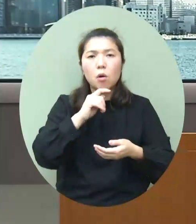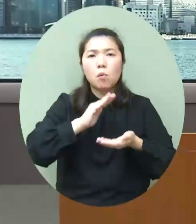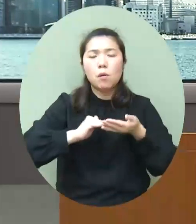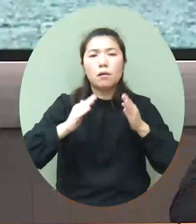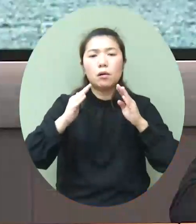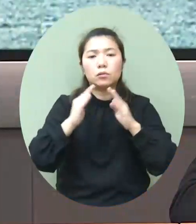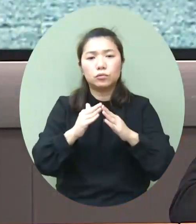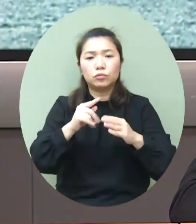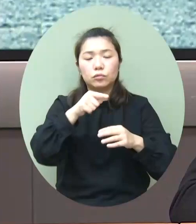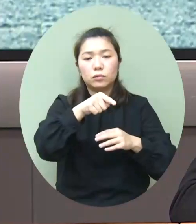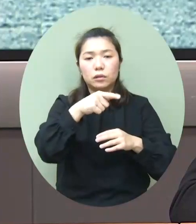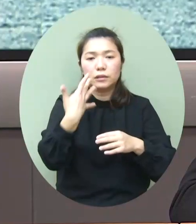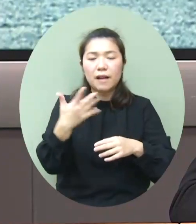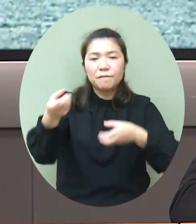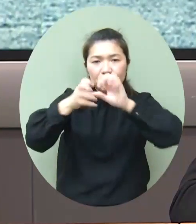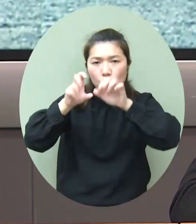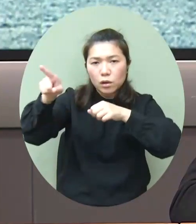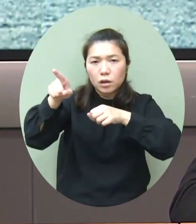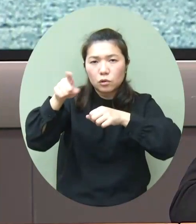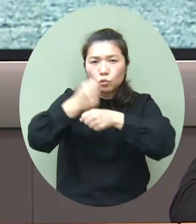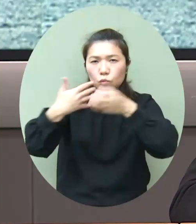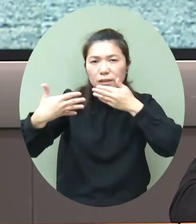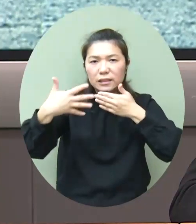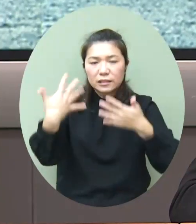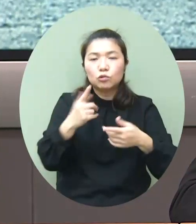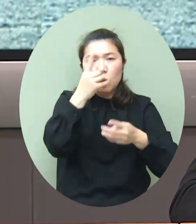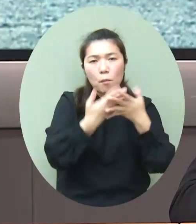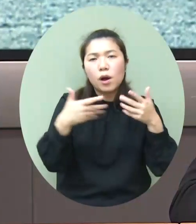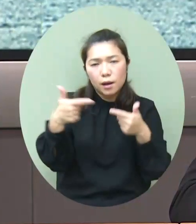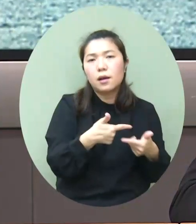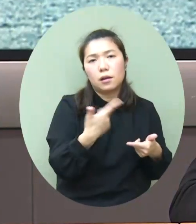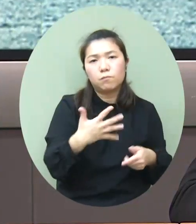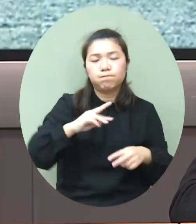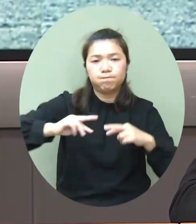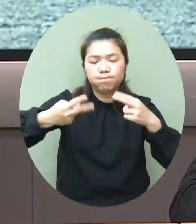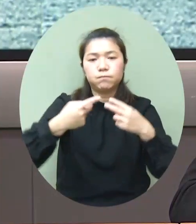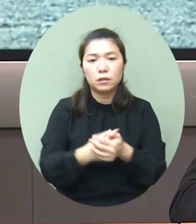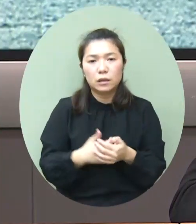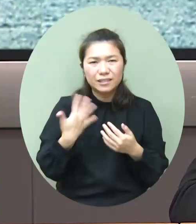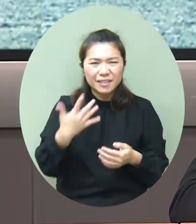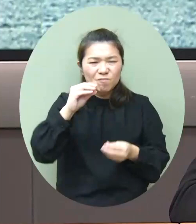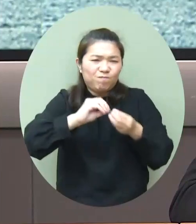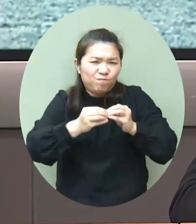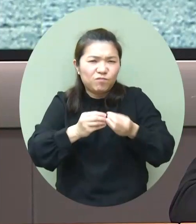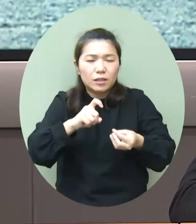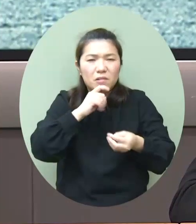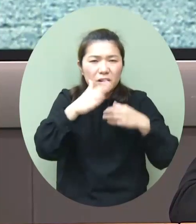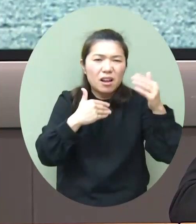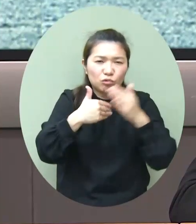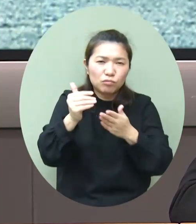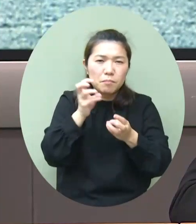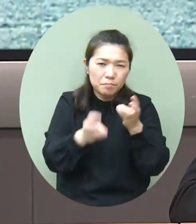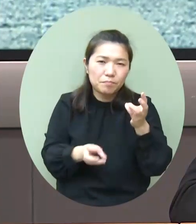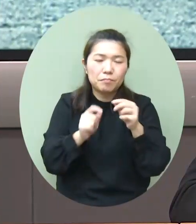在卫生署的资讯科技的同事正在筹备平台，当中包括一些比较复杂